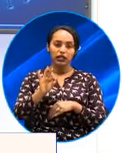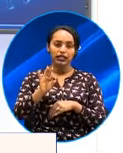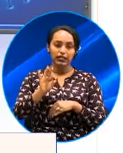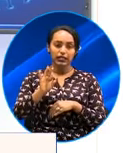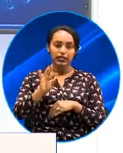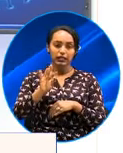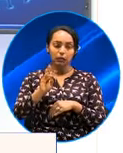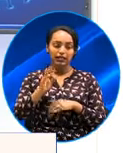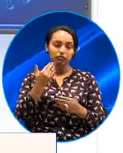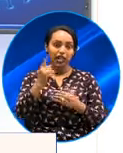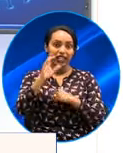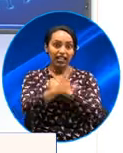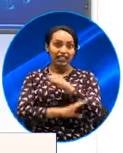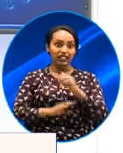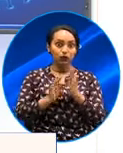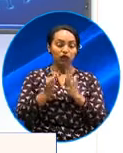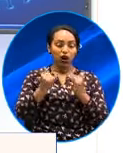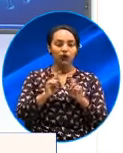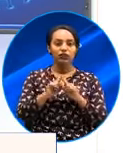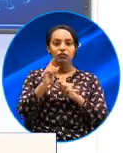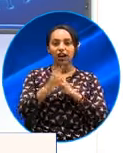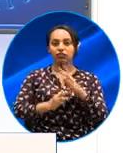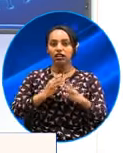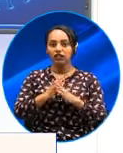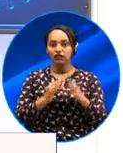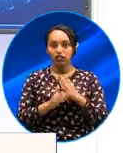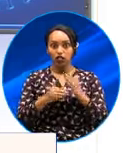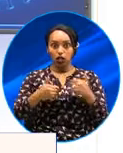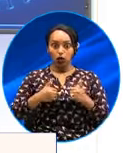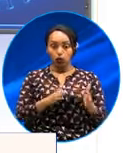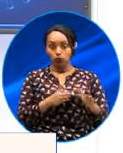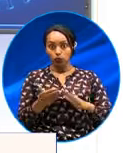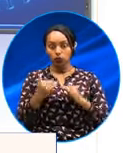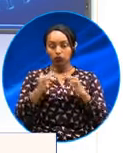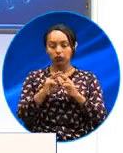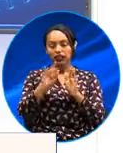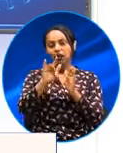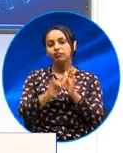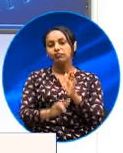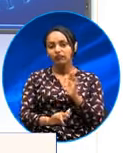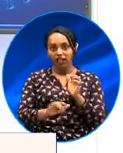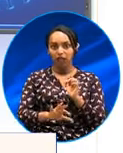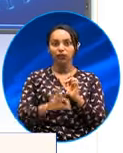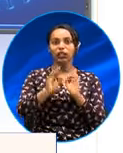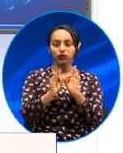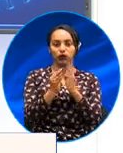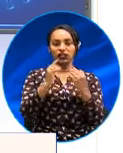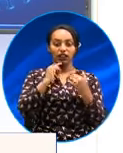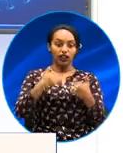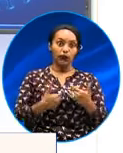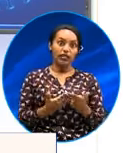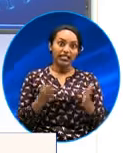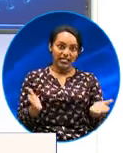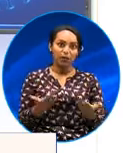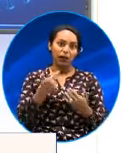ምናልባትም የአንድ ሀገር አሃዝ ነበር። አሁን ግን በዓለም አቀፍ ደረጃ ላይ ያለው የሞት መጠን እጅግ በጣም እያሽቆለቆለ